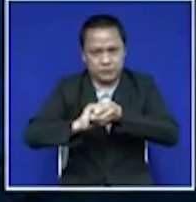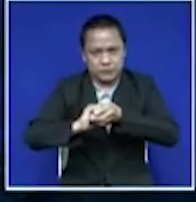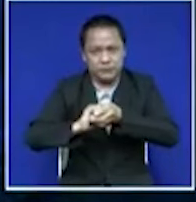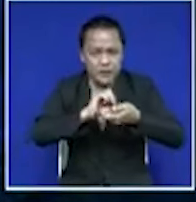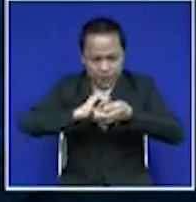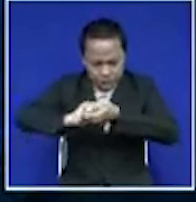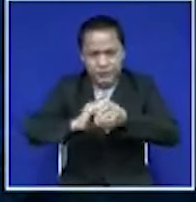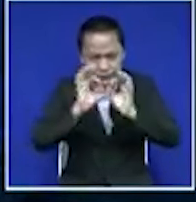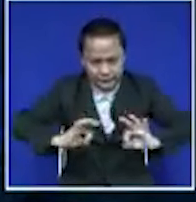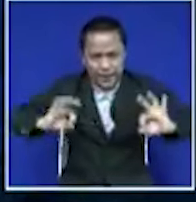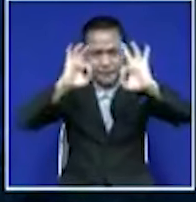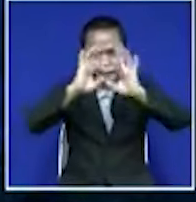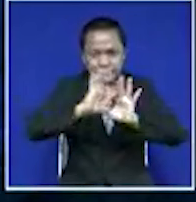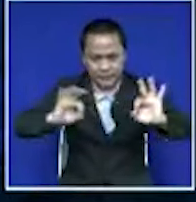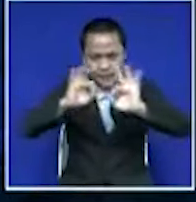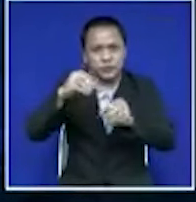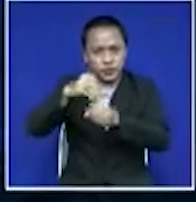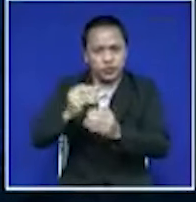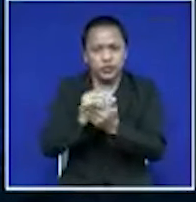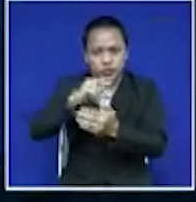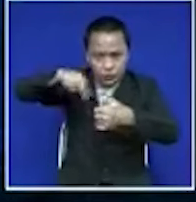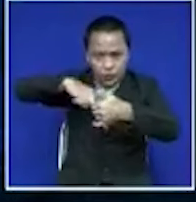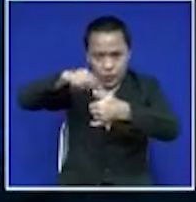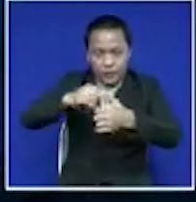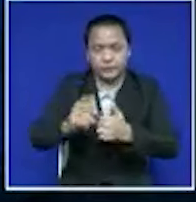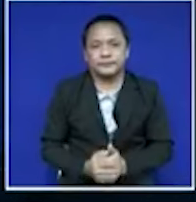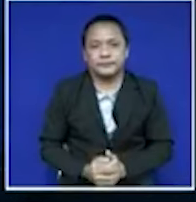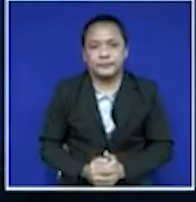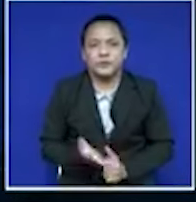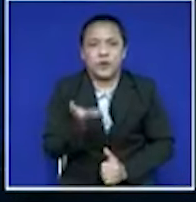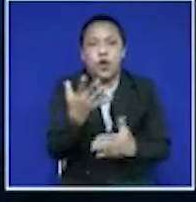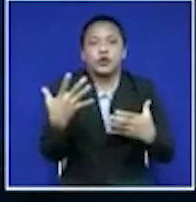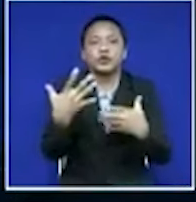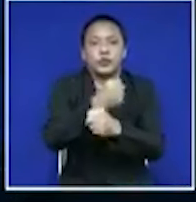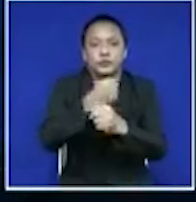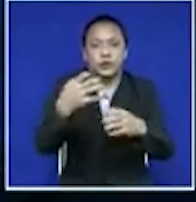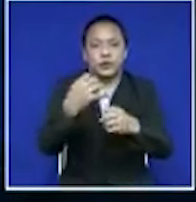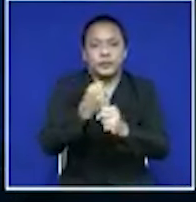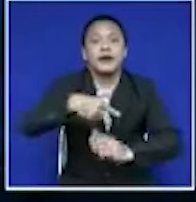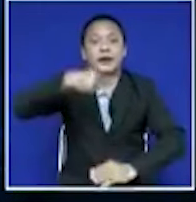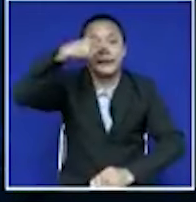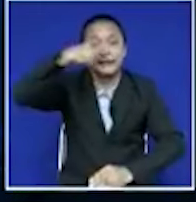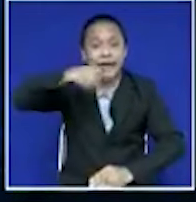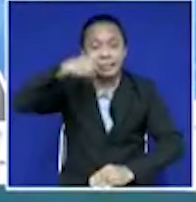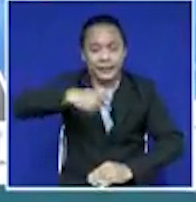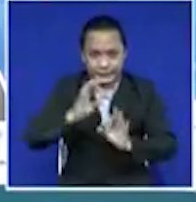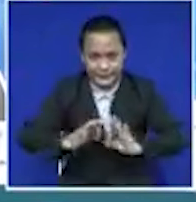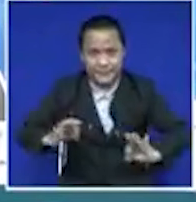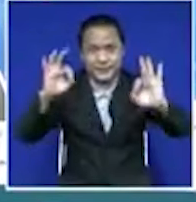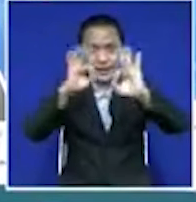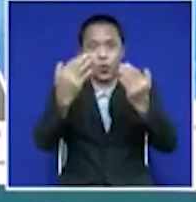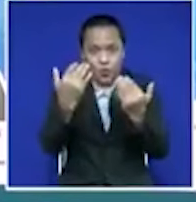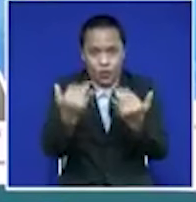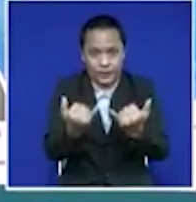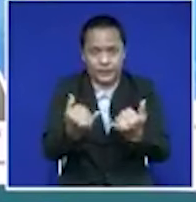คือความสำคัญของงานด้านนี้ครับเอาละครับนี่คือขออนุญาตสรุปในสถานการณ์ของไทยซึ่งน่าจะเป็นไฮไลท์มากๆของวัน